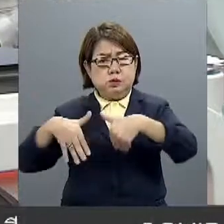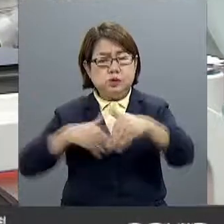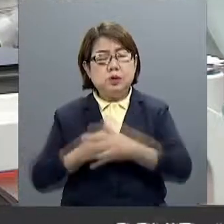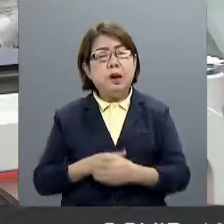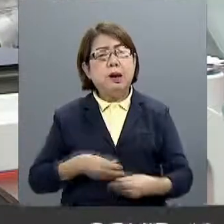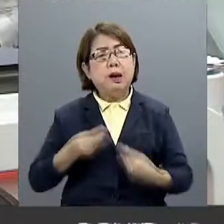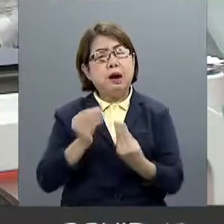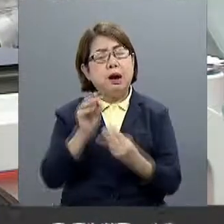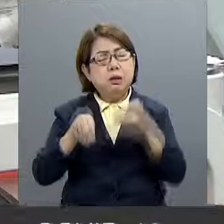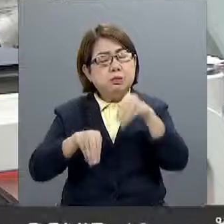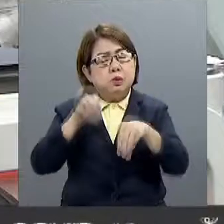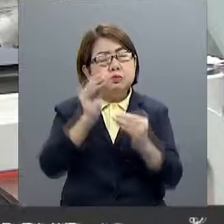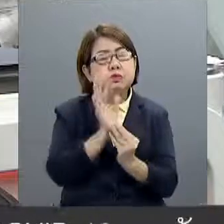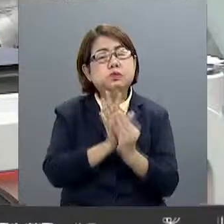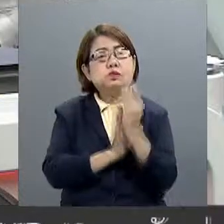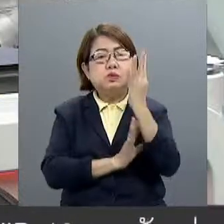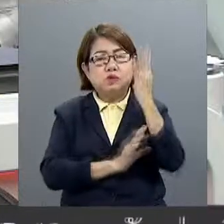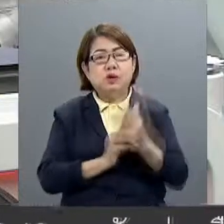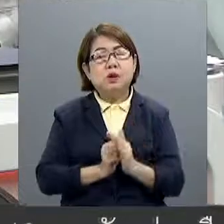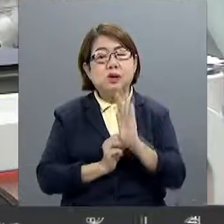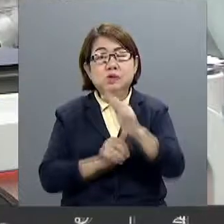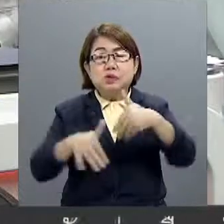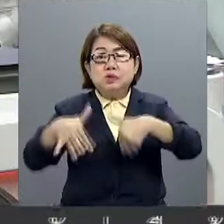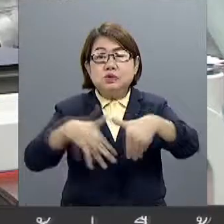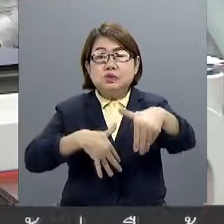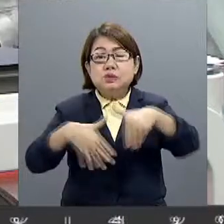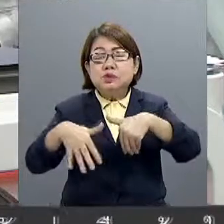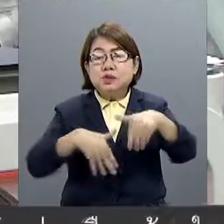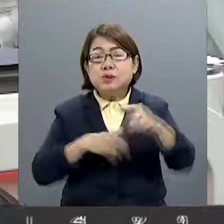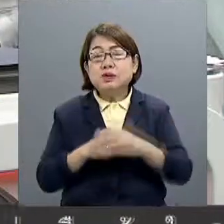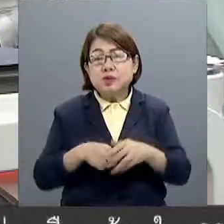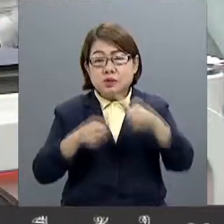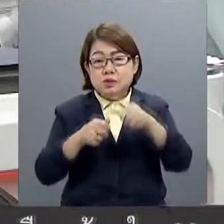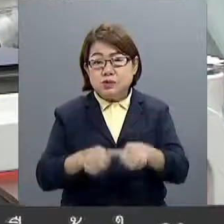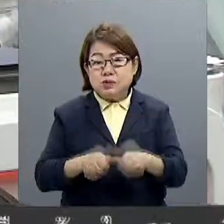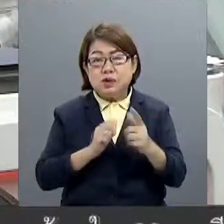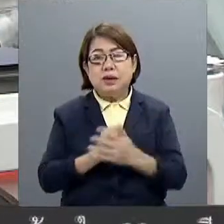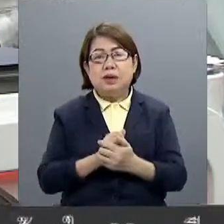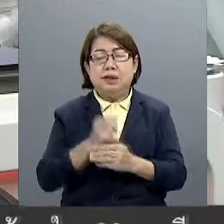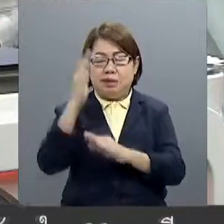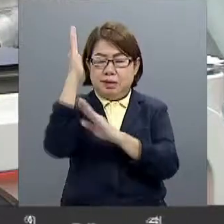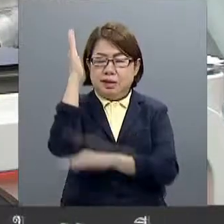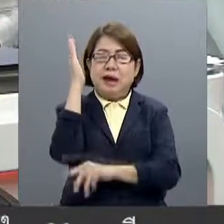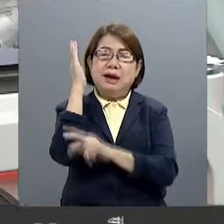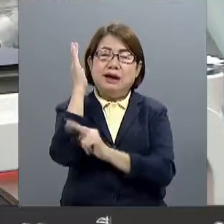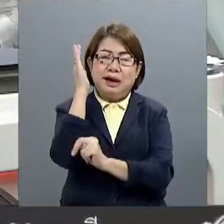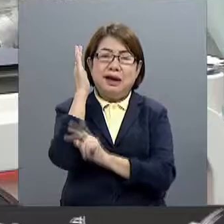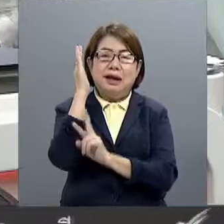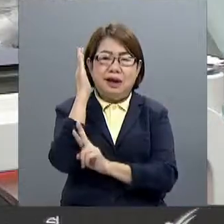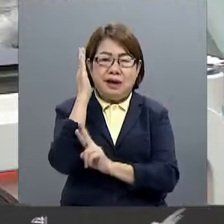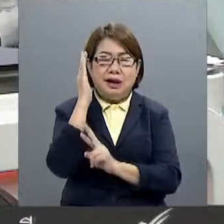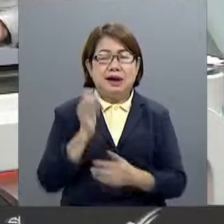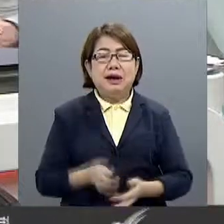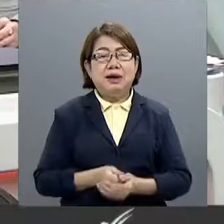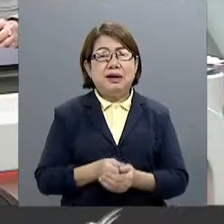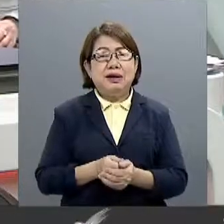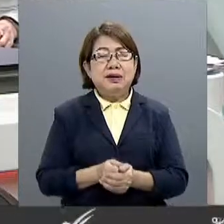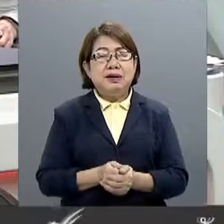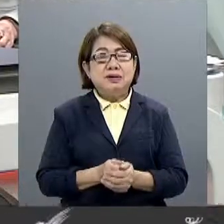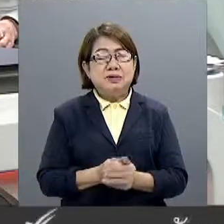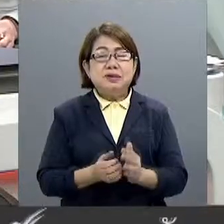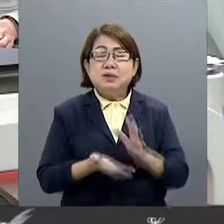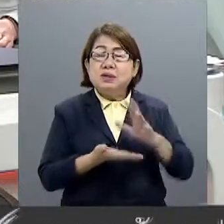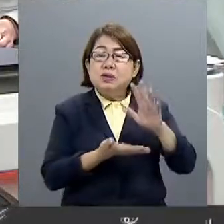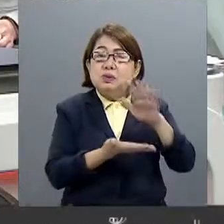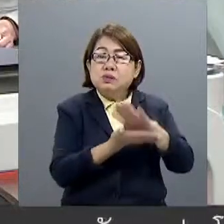กันของชุมชนบ้านบางโงปะแตอำเภอรือเสาะจังหวัดนราธิวาสนะครับกับนักข่าวพลเมืองโรงเรียนต้นตันหยงน